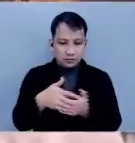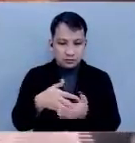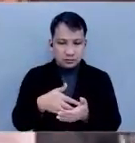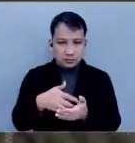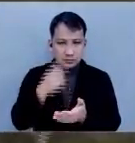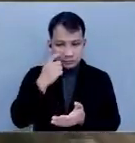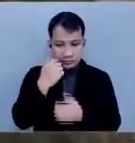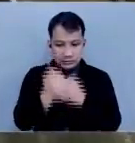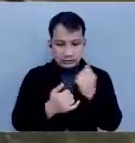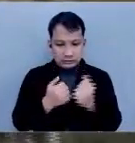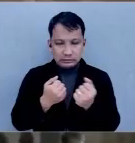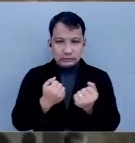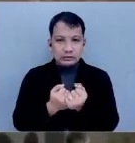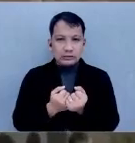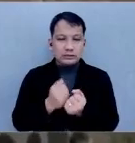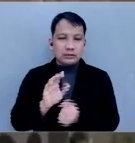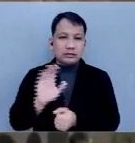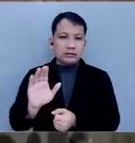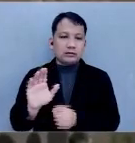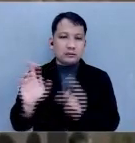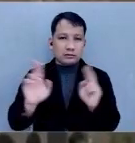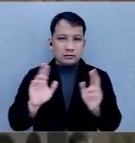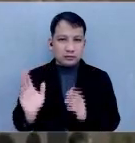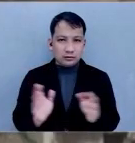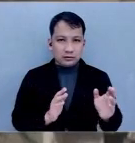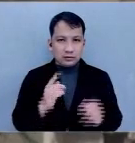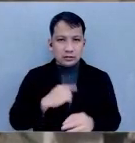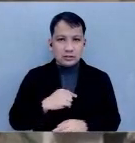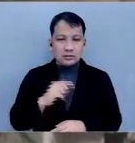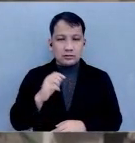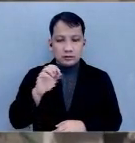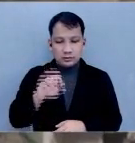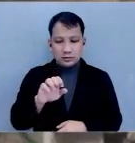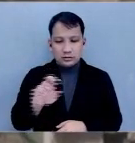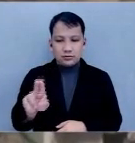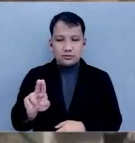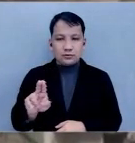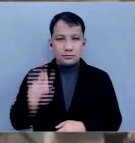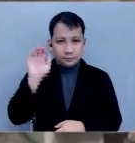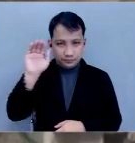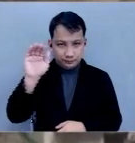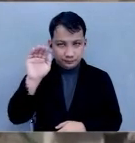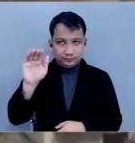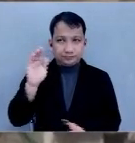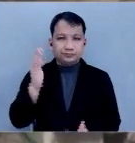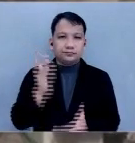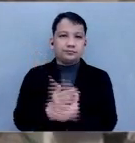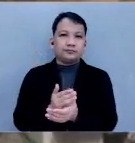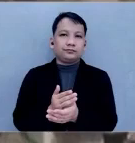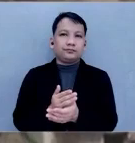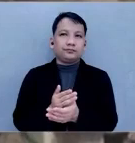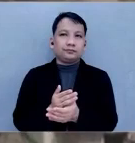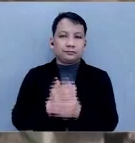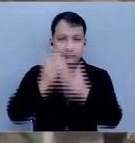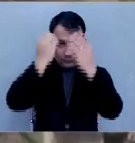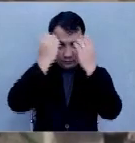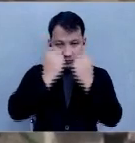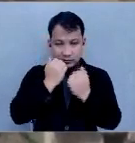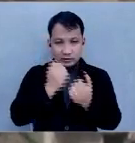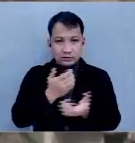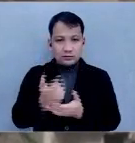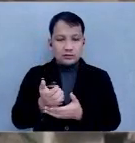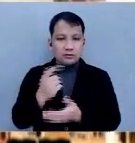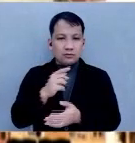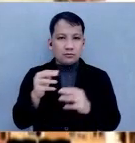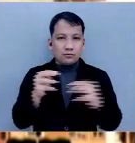kanilang bansa. Inahahanda naman na raw ngayon ng European Union ang panawagan na ceasefire sa Israel-Hamas war. Pero may ilang bansa na